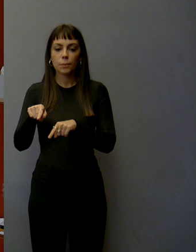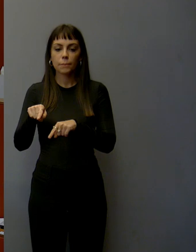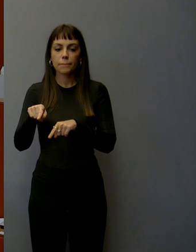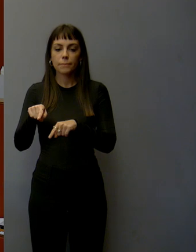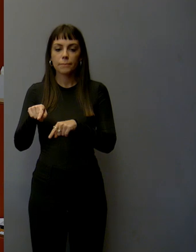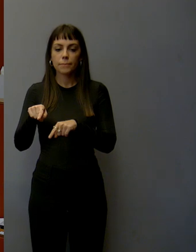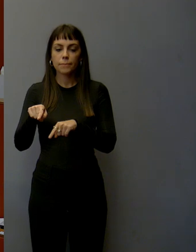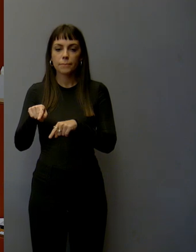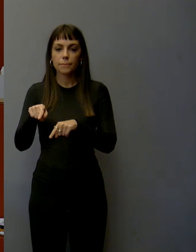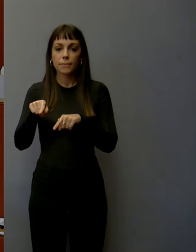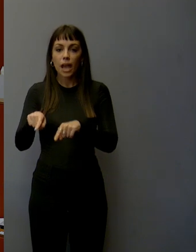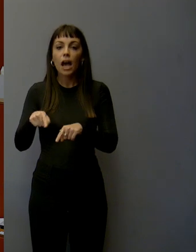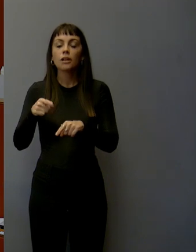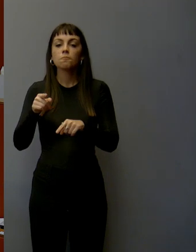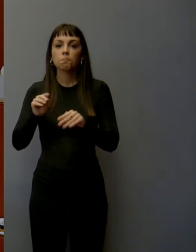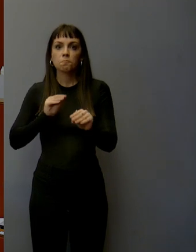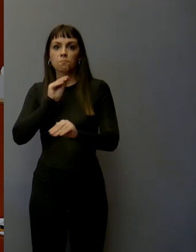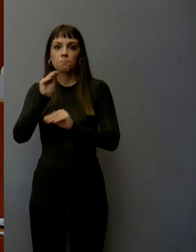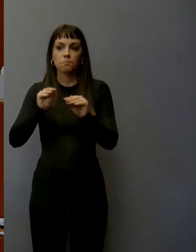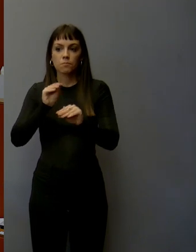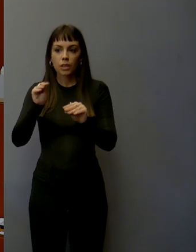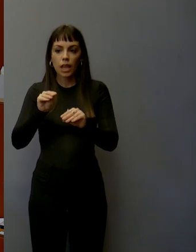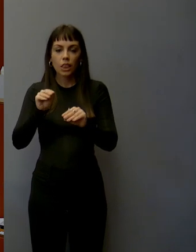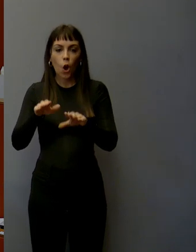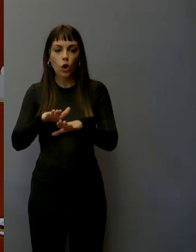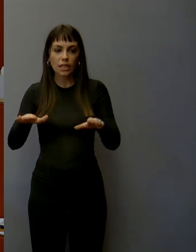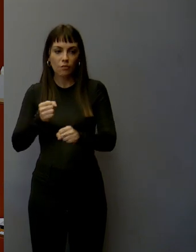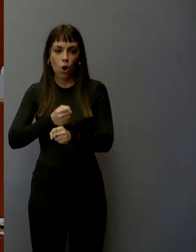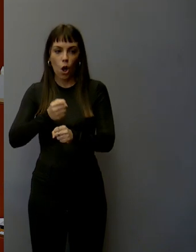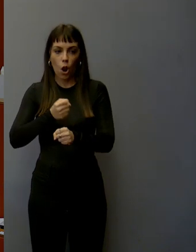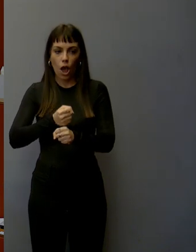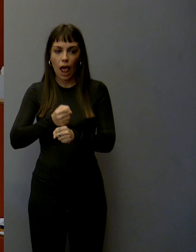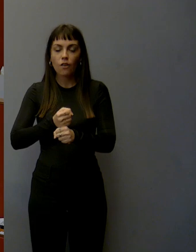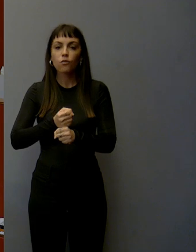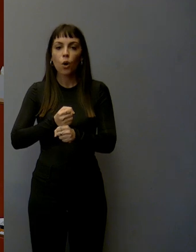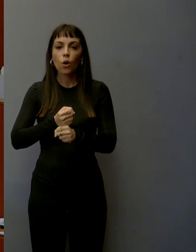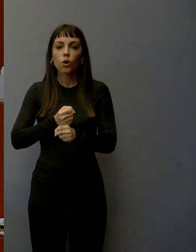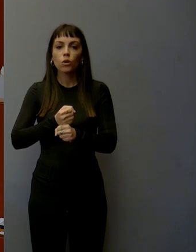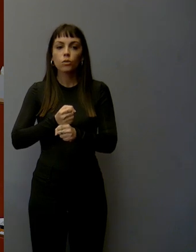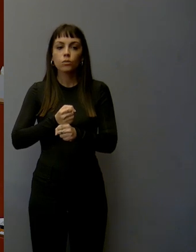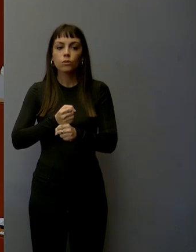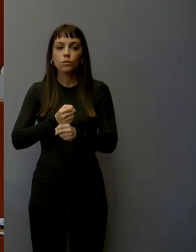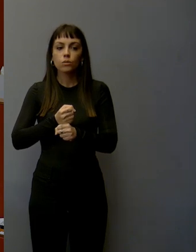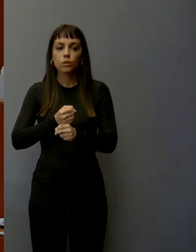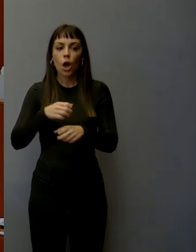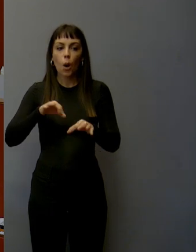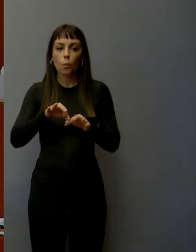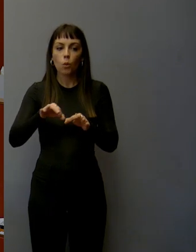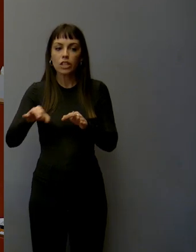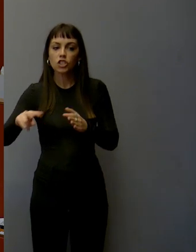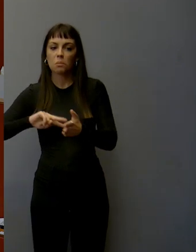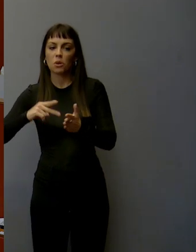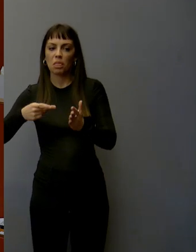ad avviare un tavolo di lavoro con la partecipazione in questo caso di regione Municipio e tecnici proprio per avere delle